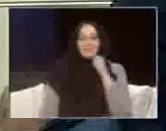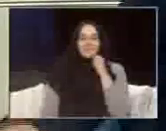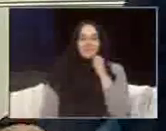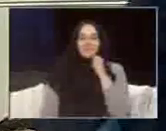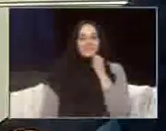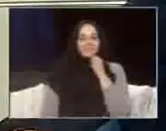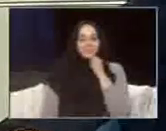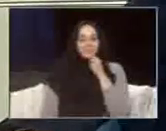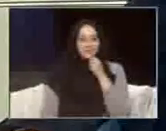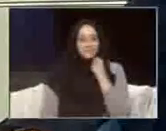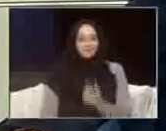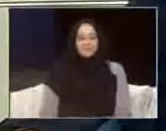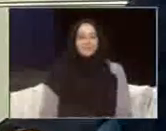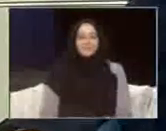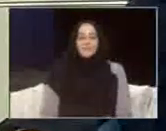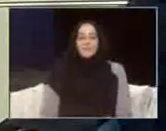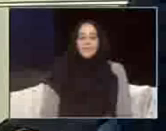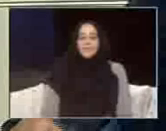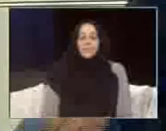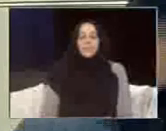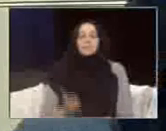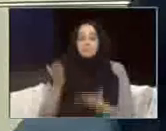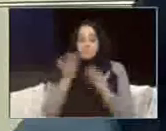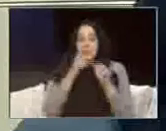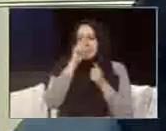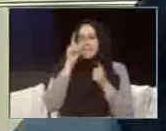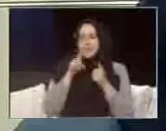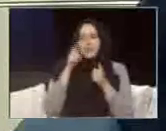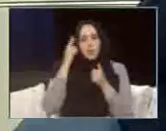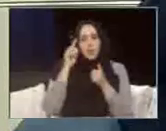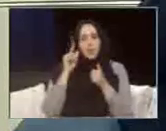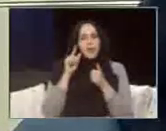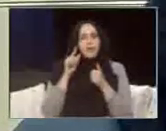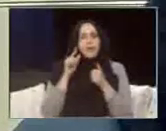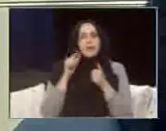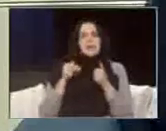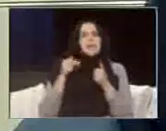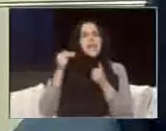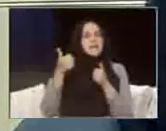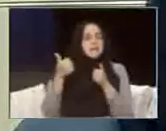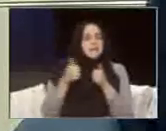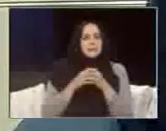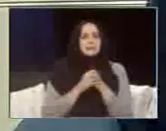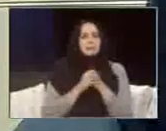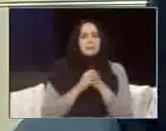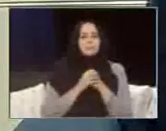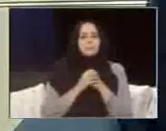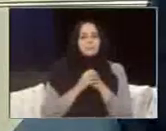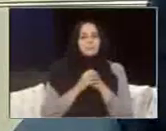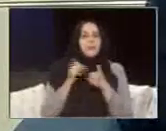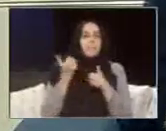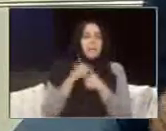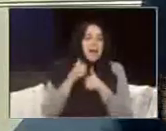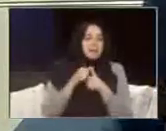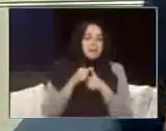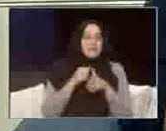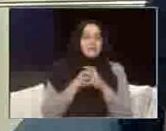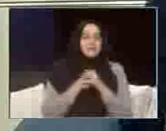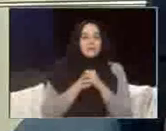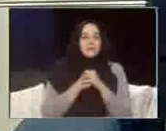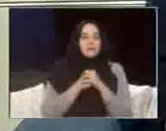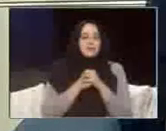تفضلي يا جميلة. نعم. عندي سؤال على بنت اختي. تفضلي. مريضة